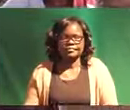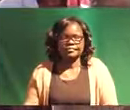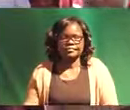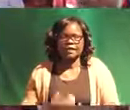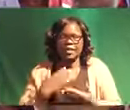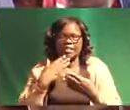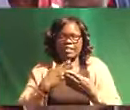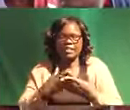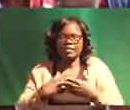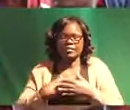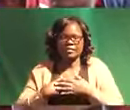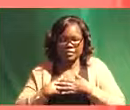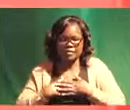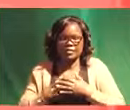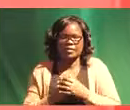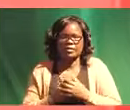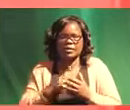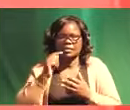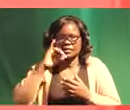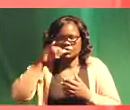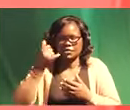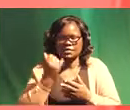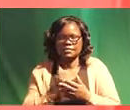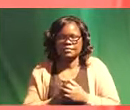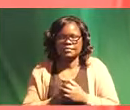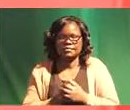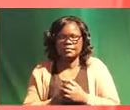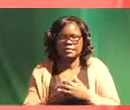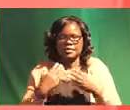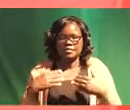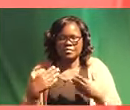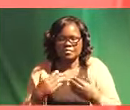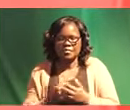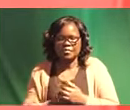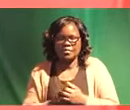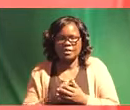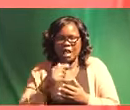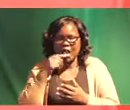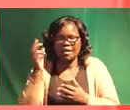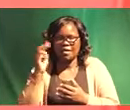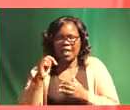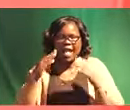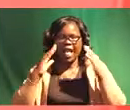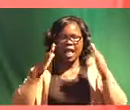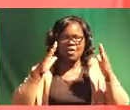Sante mheshimiwa TJ, watu wa